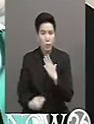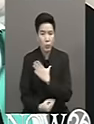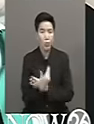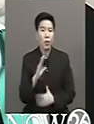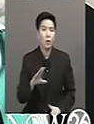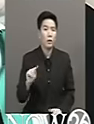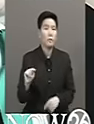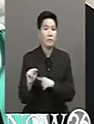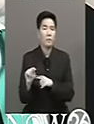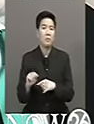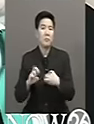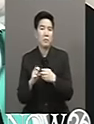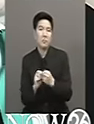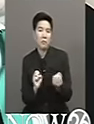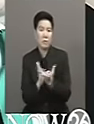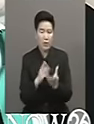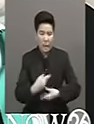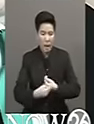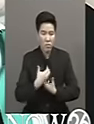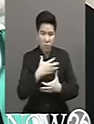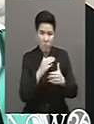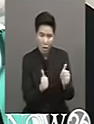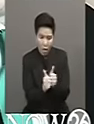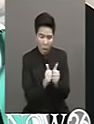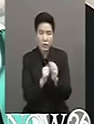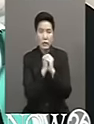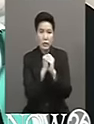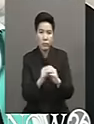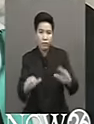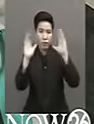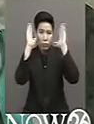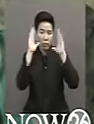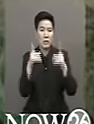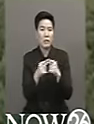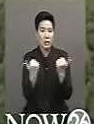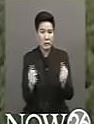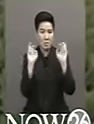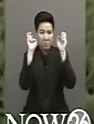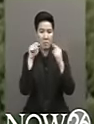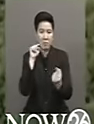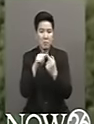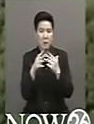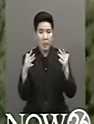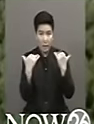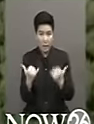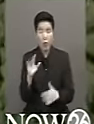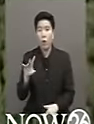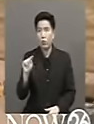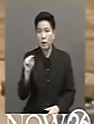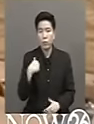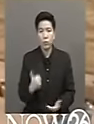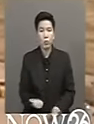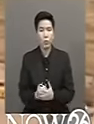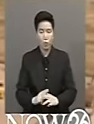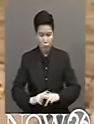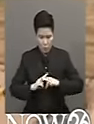ทรัมปจะเปิดศึกสงครามการค้ากับจีนเพราะหาเสียงเรื่องนี้ไว้เยอะนอกจากนี้ทรัมปยังมีนโยบายพึ่งพา